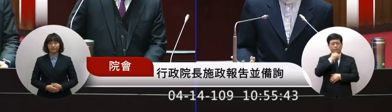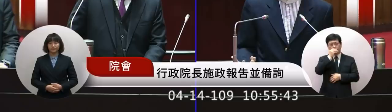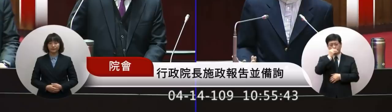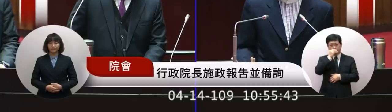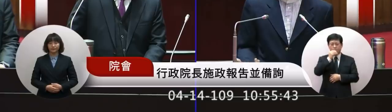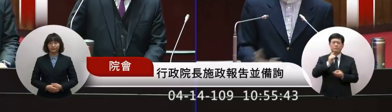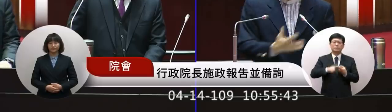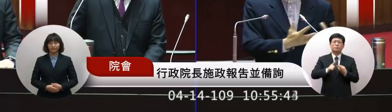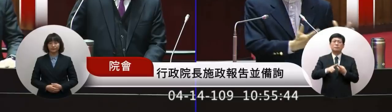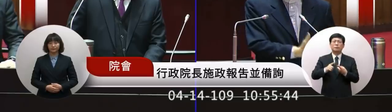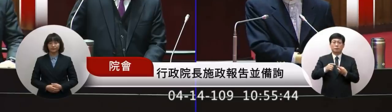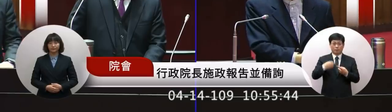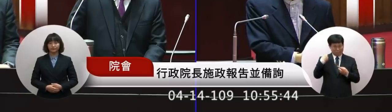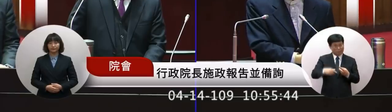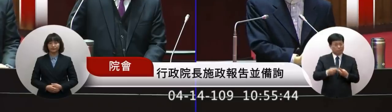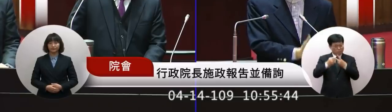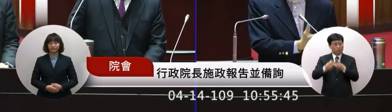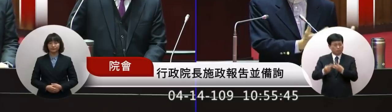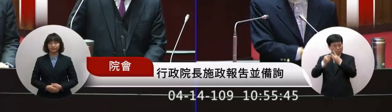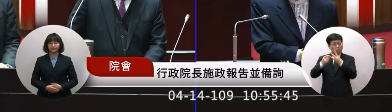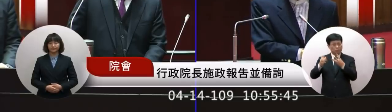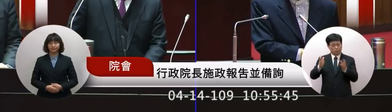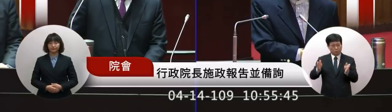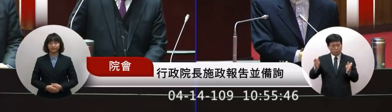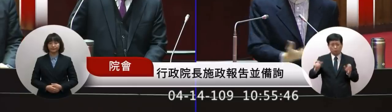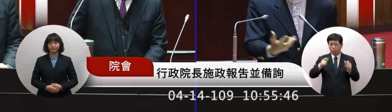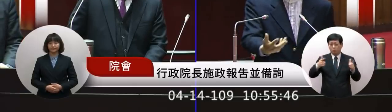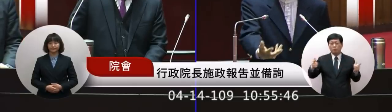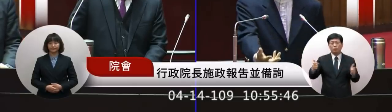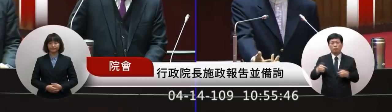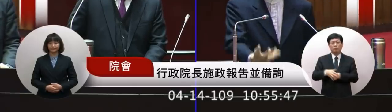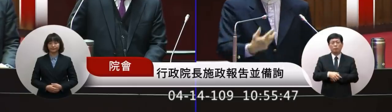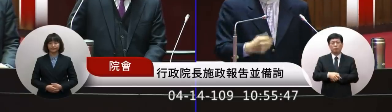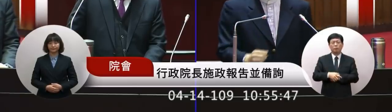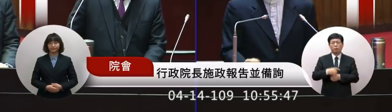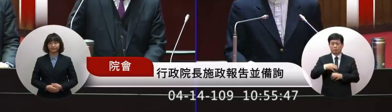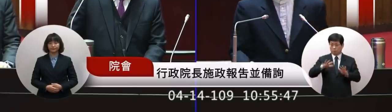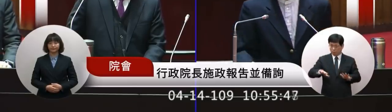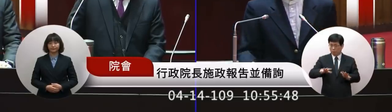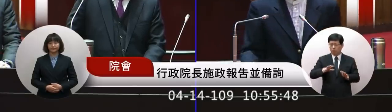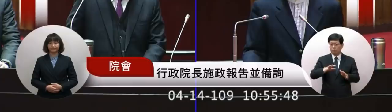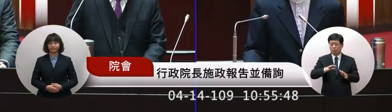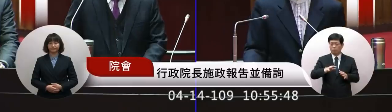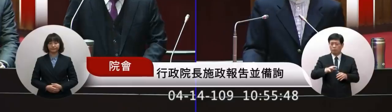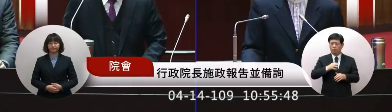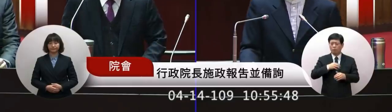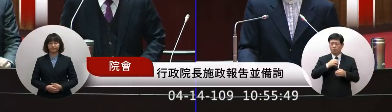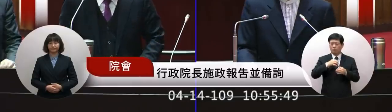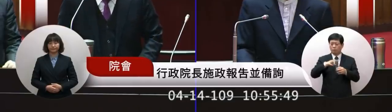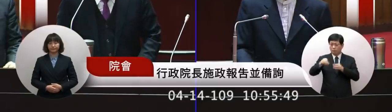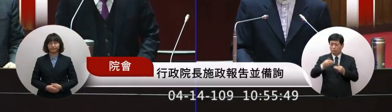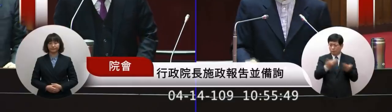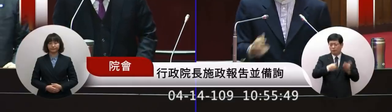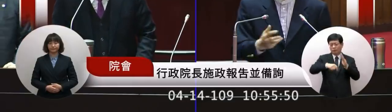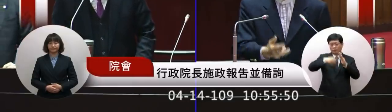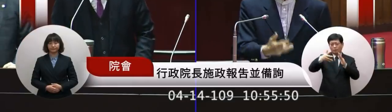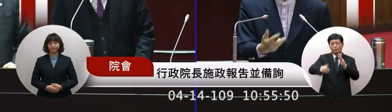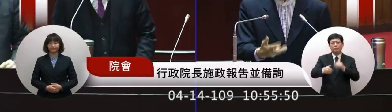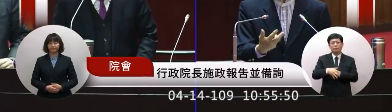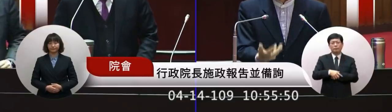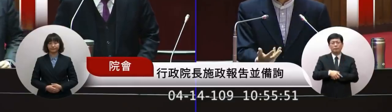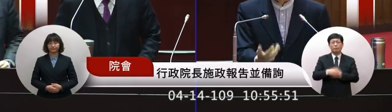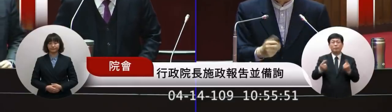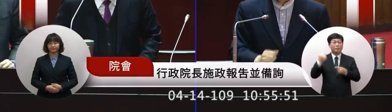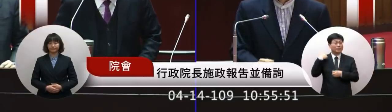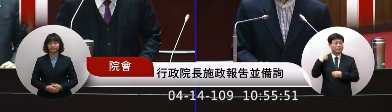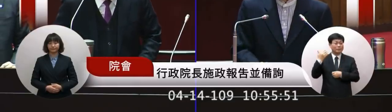声，因为还有第二阶段，还有第三阶段。我给院长哦一个资料了，比尔盖